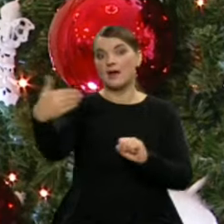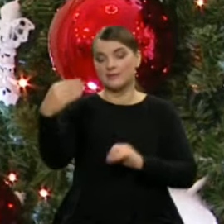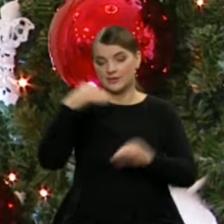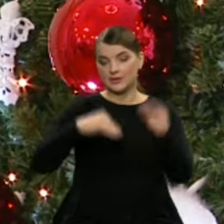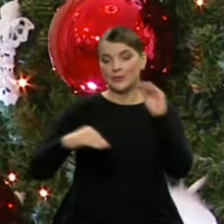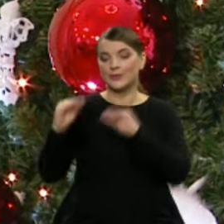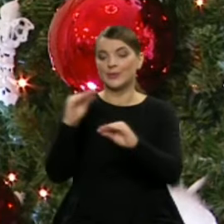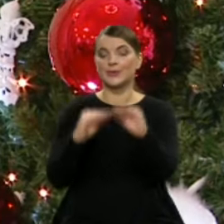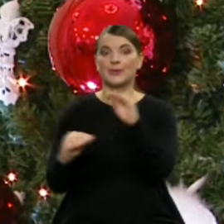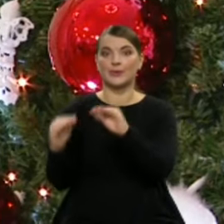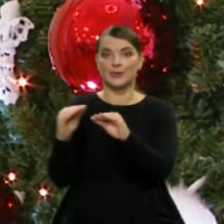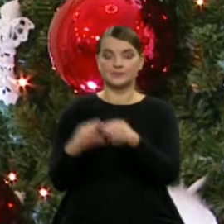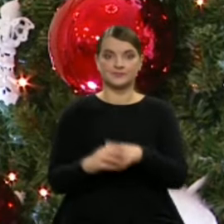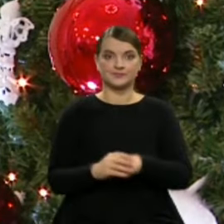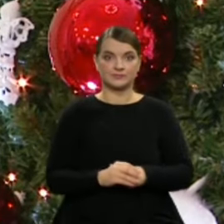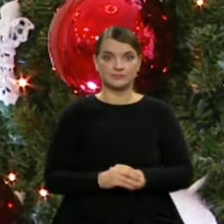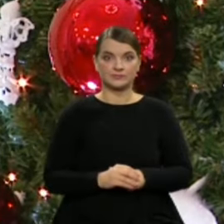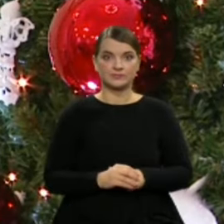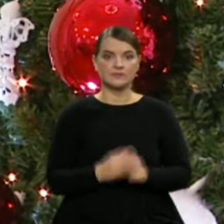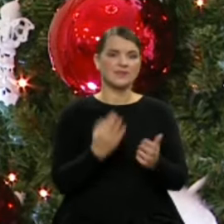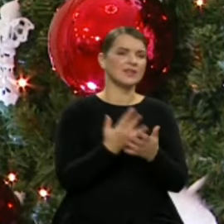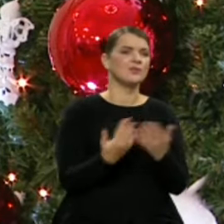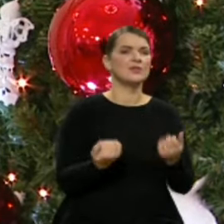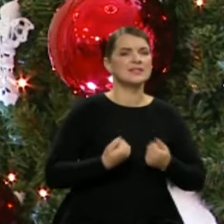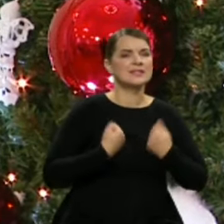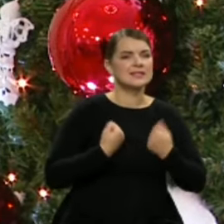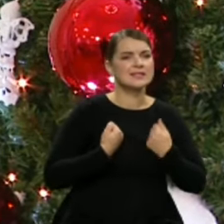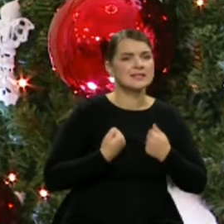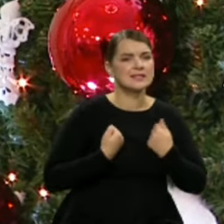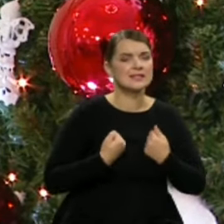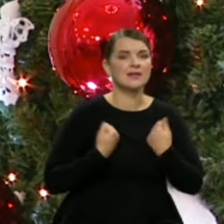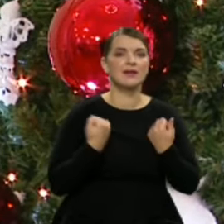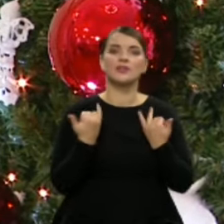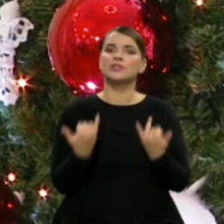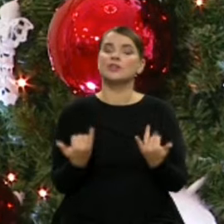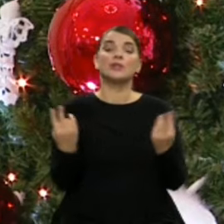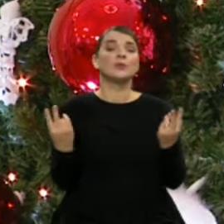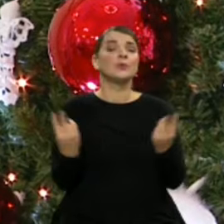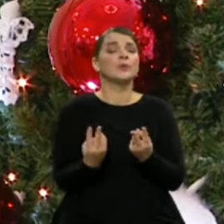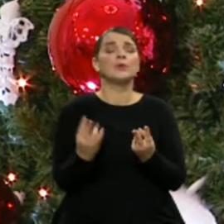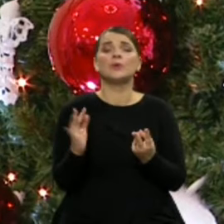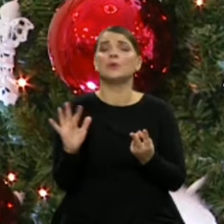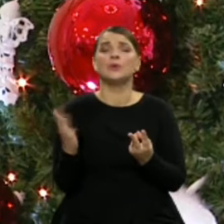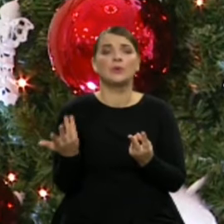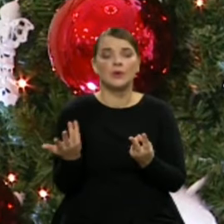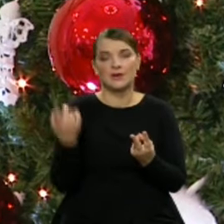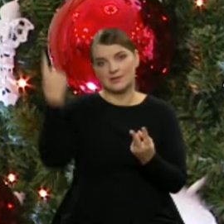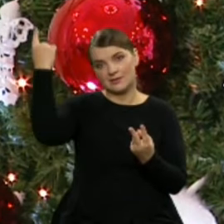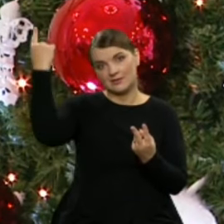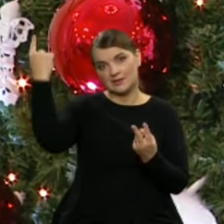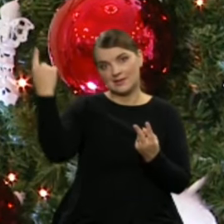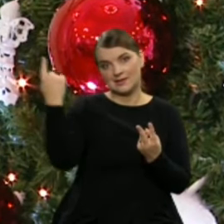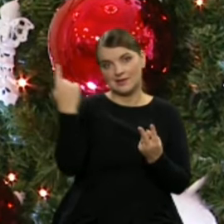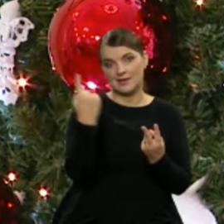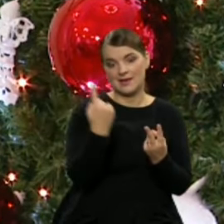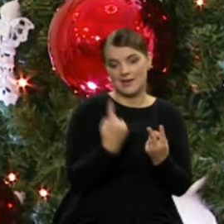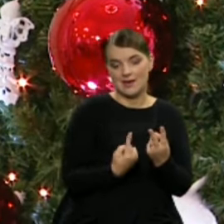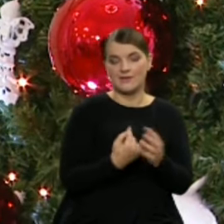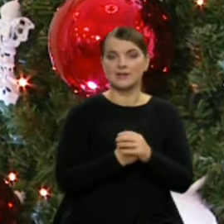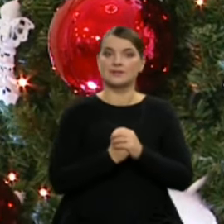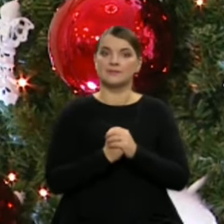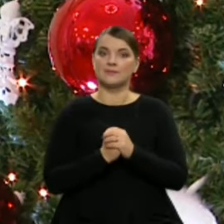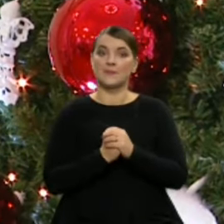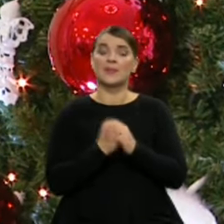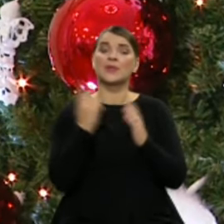visų vertingų ir svarbių pastangų šiandien labai reikia paties Dievo. Reikalinga